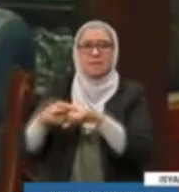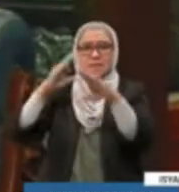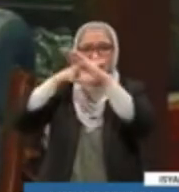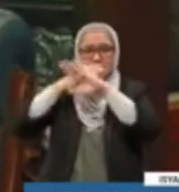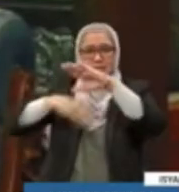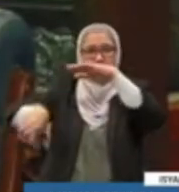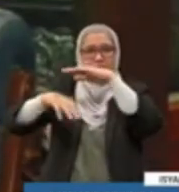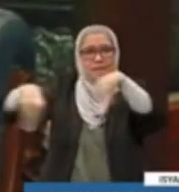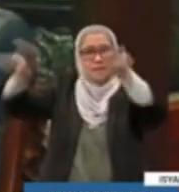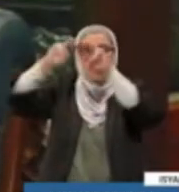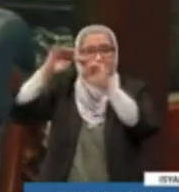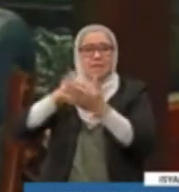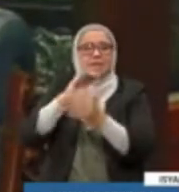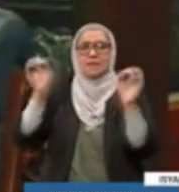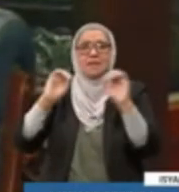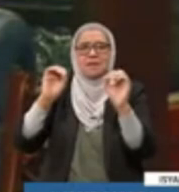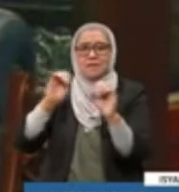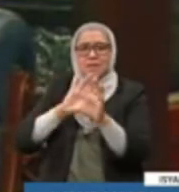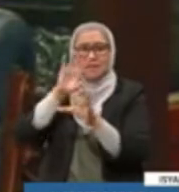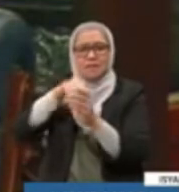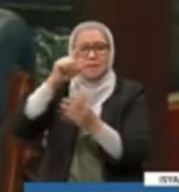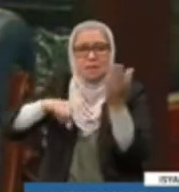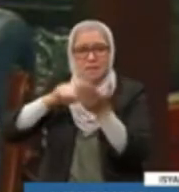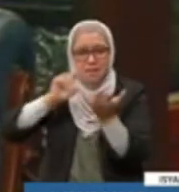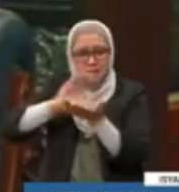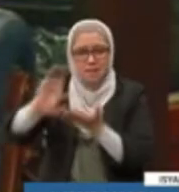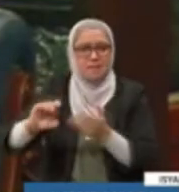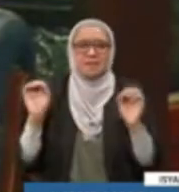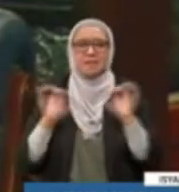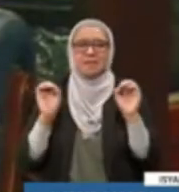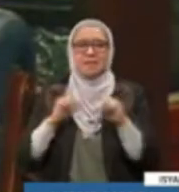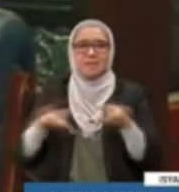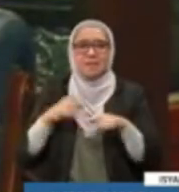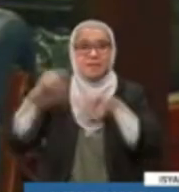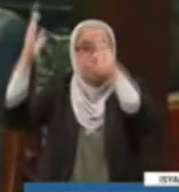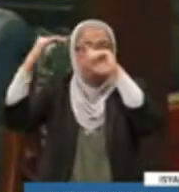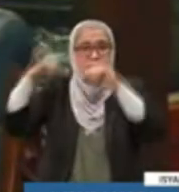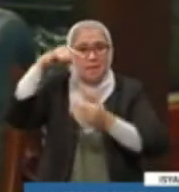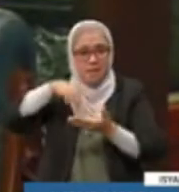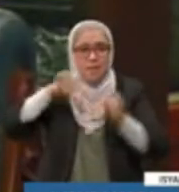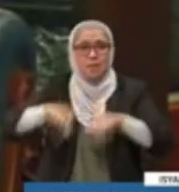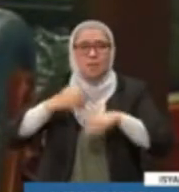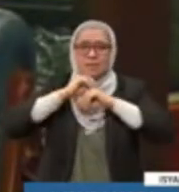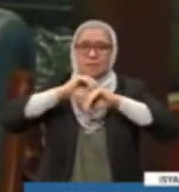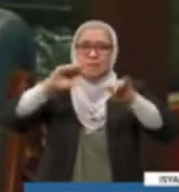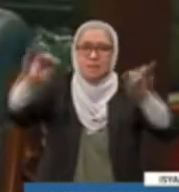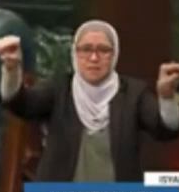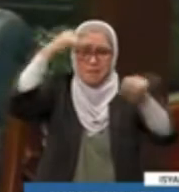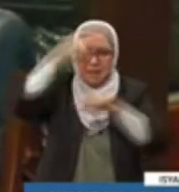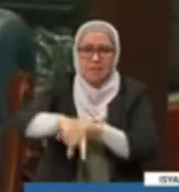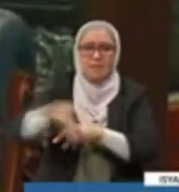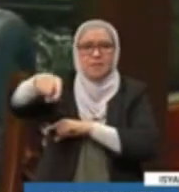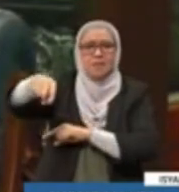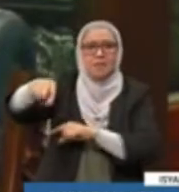wilayah Tuhan Dan Tiada pembeli bahkan apa-apa peruntukkan jadi Arab kali ini dapat kita hebahkan untuk kemudahan karya yang berada